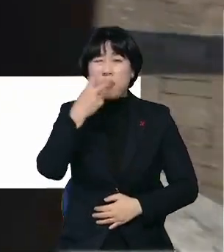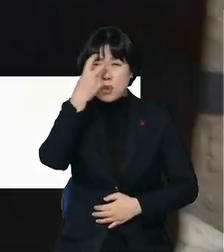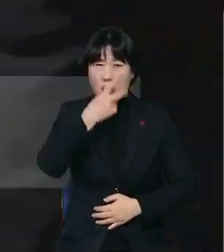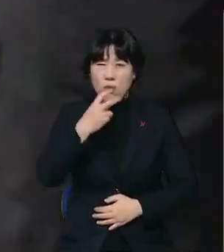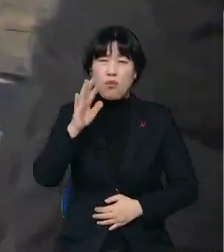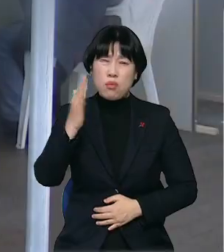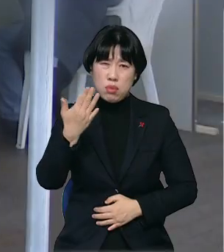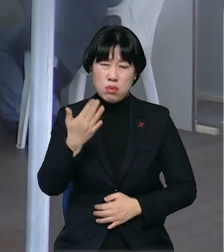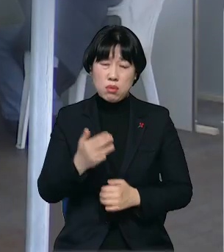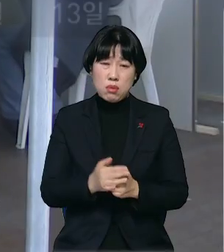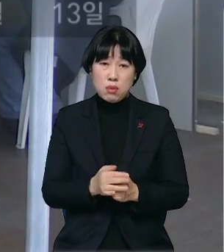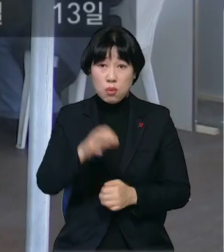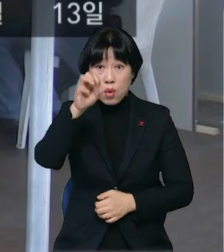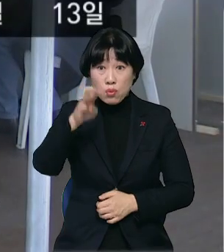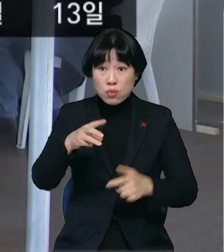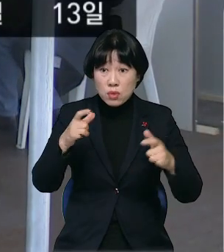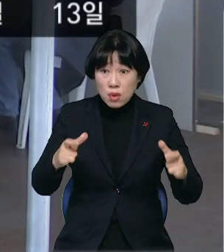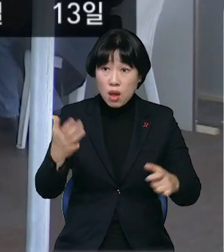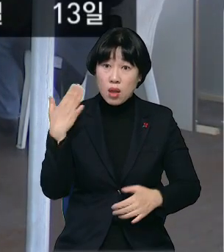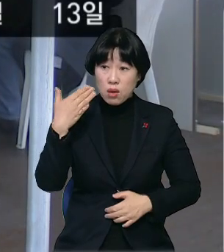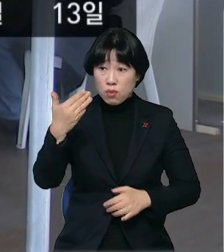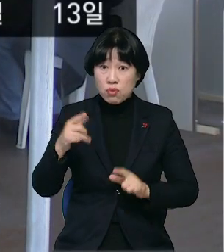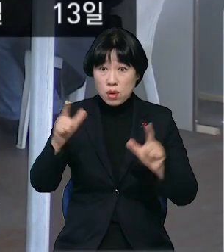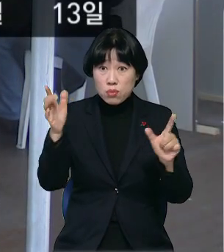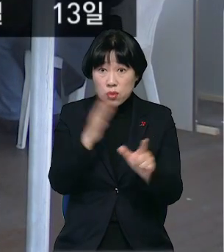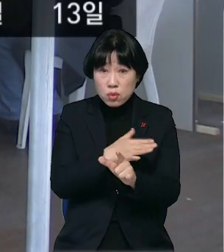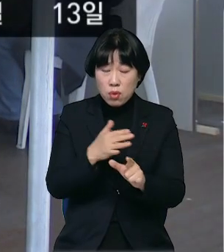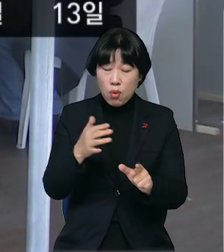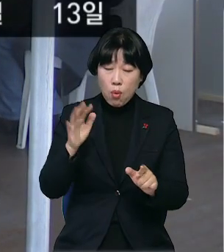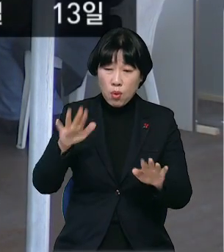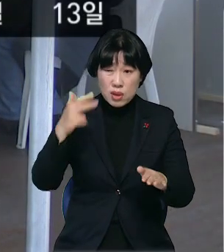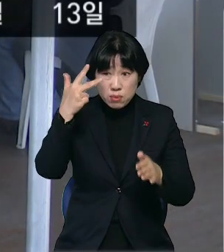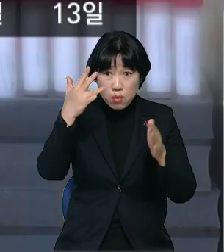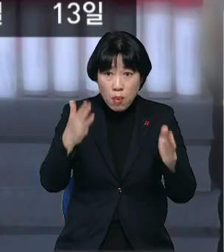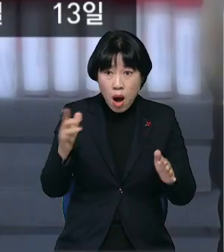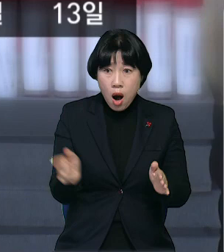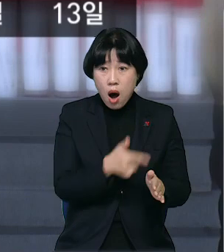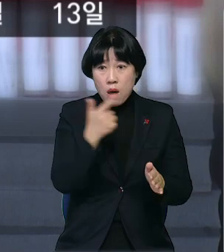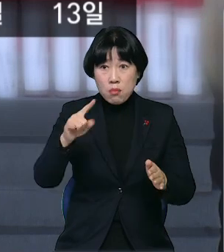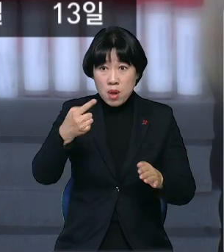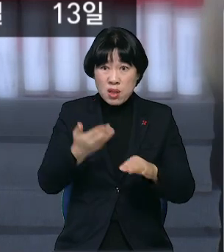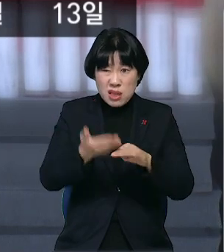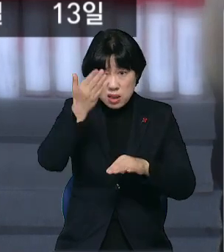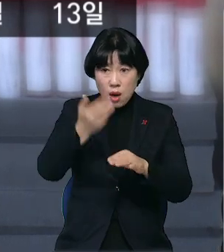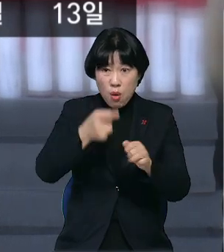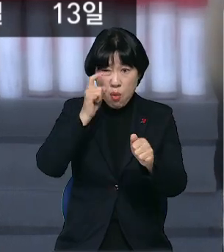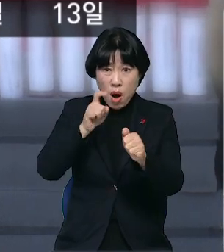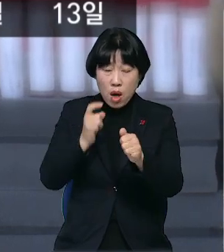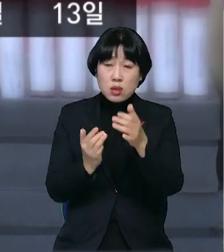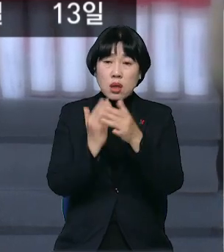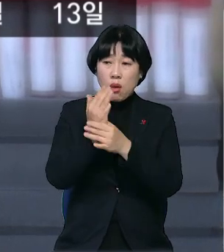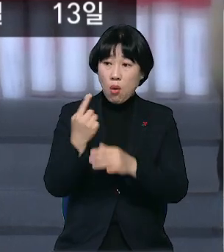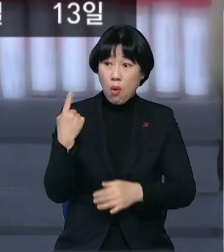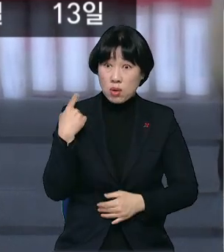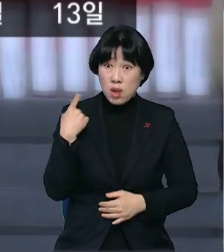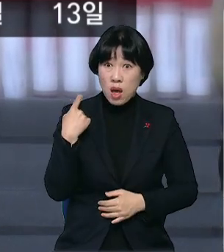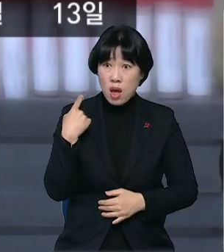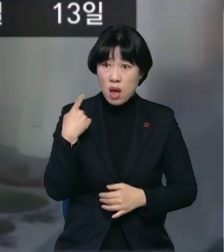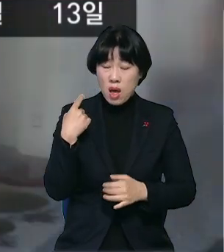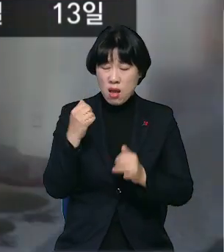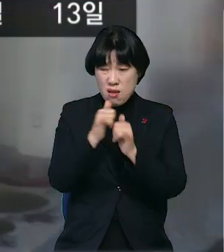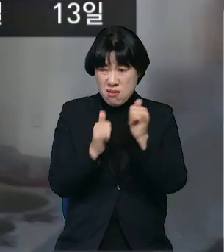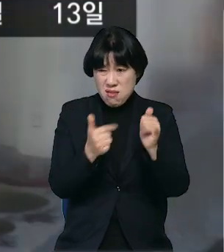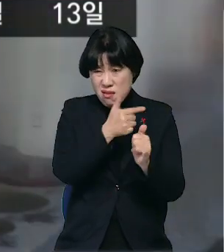있습니다. 광주에선 지난 9일부터 이번 주 내내 하루 100명 이상 확진자가 나오다 어제는 역대